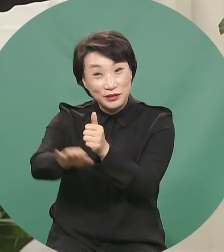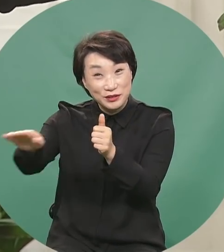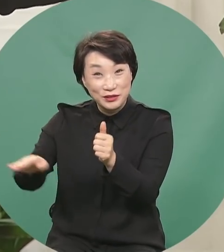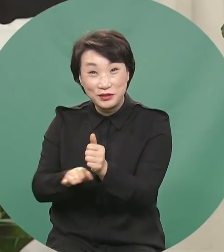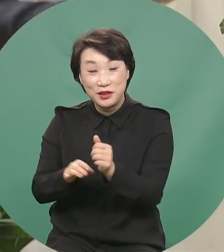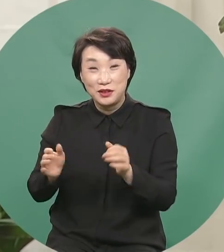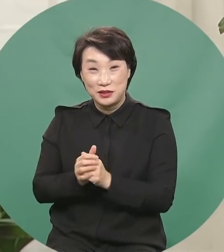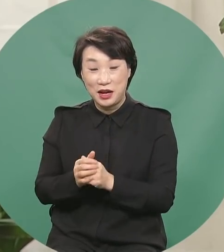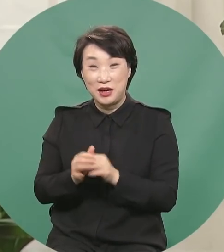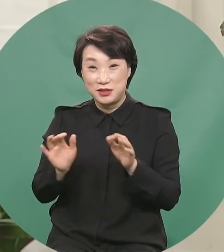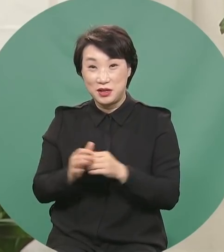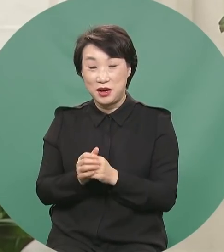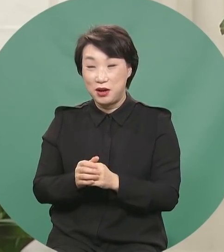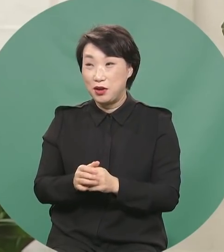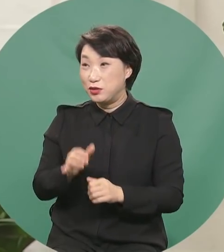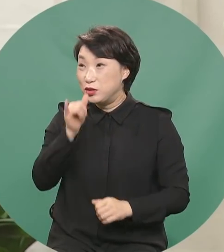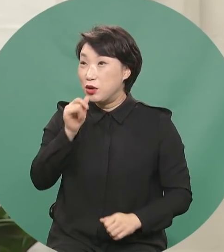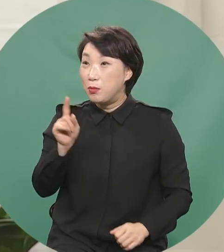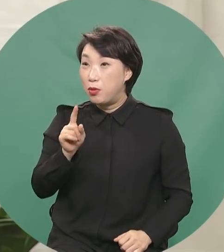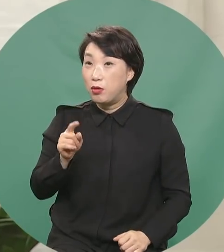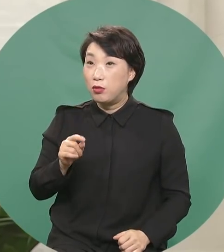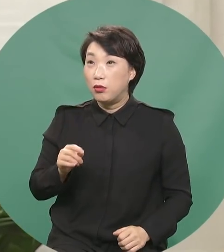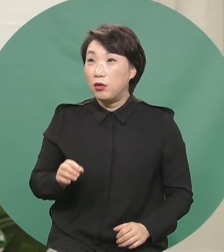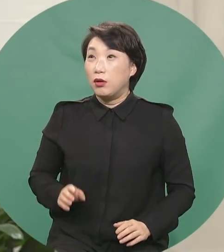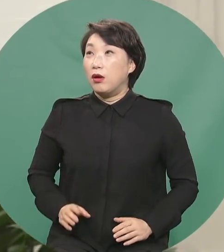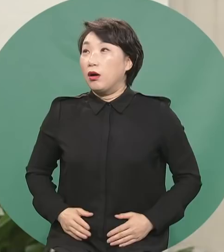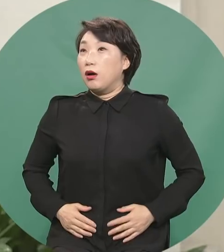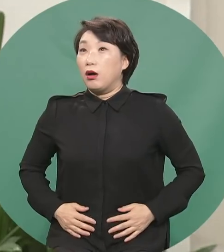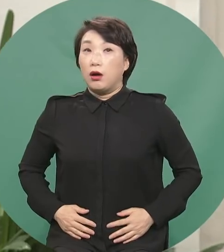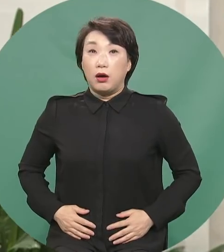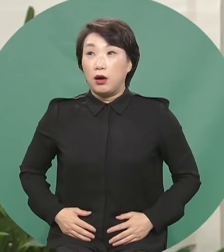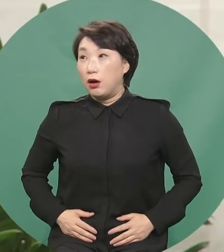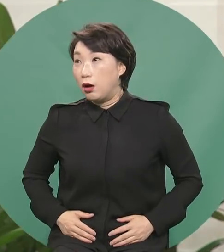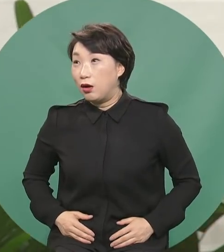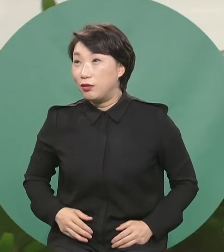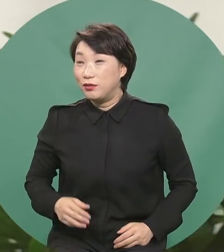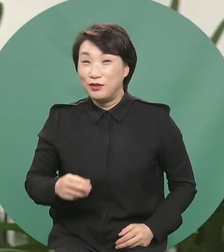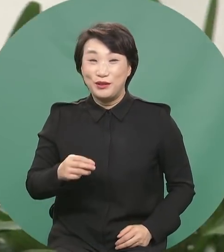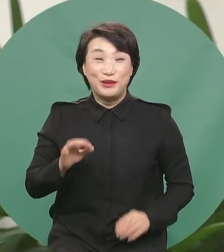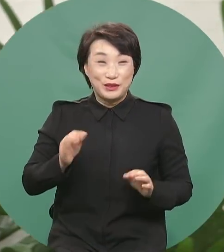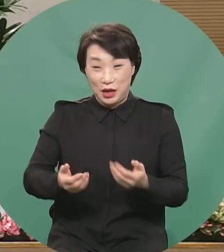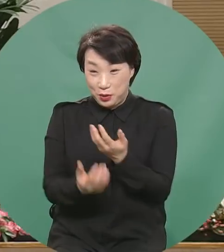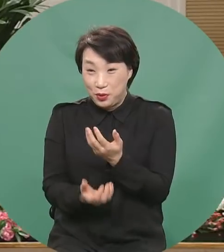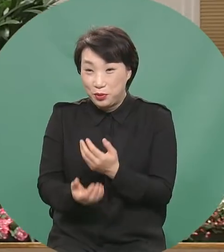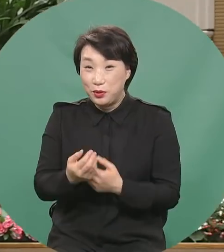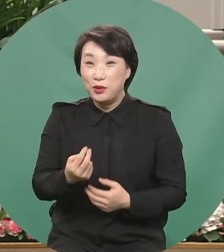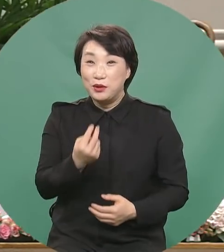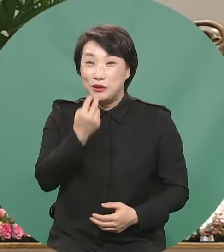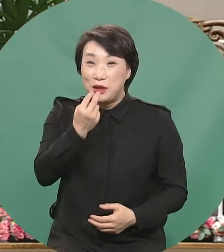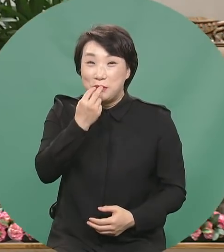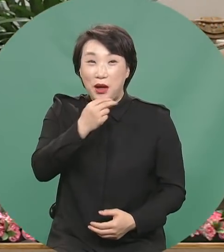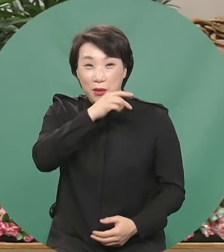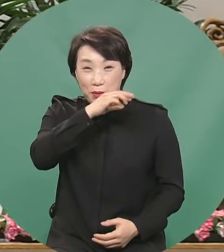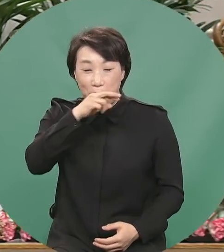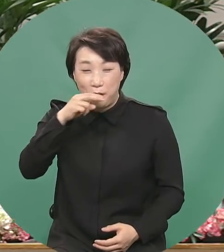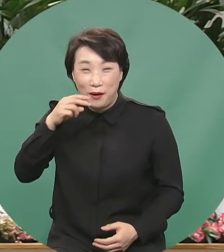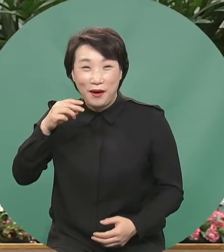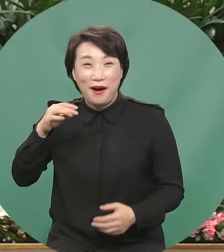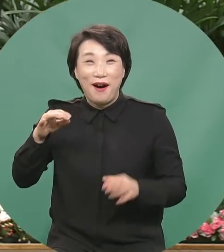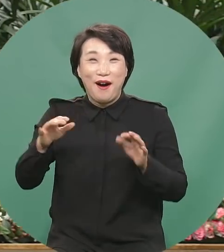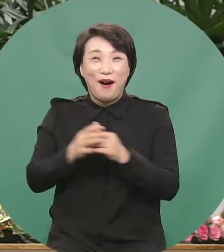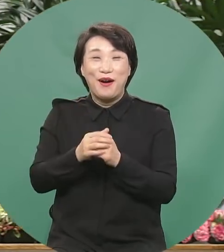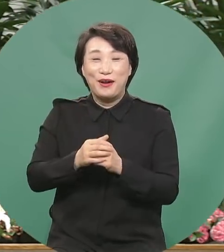포장을 다 세워놓고 그 집을 가보니까 음식 냄새가 얼마나 맛있는